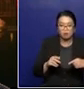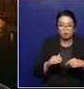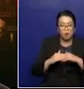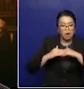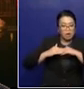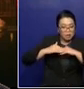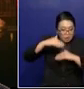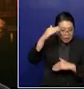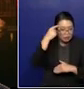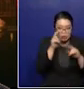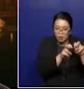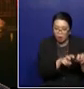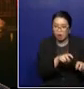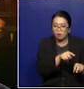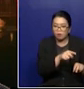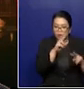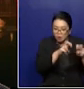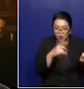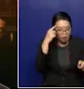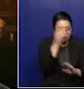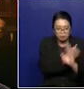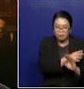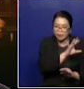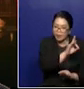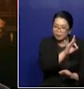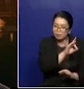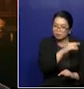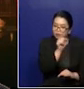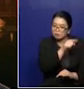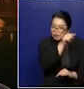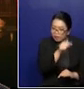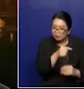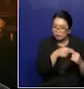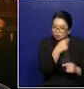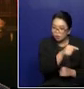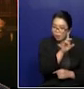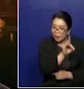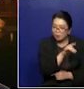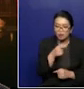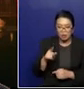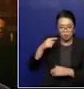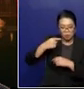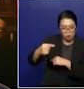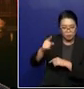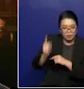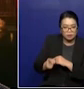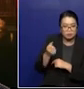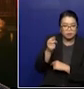ยฮะเพราะฉะนั้นไตรมาสที่3ไตรมาสที่4เดี๋ยวได้เห็นอะไรตื่นเต้นแน่นอนคนไทยบอกเลย